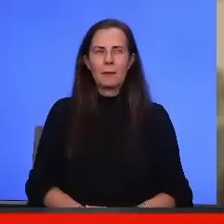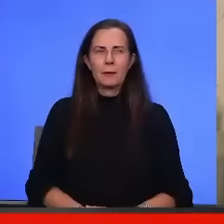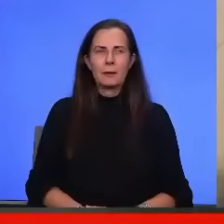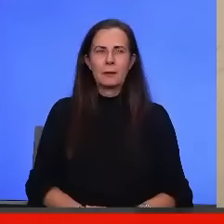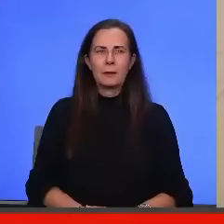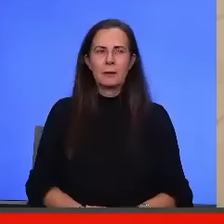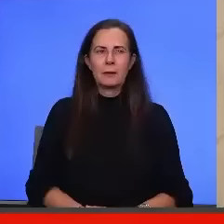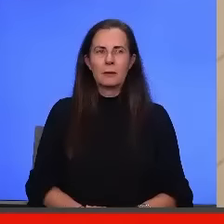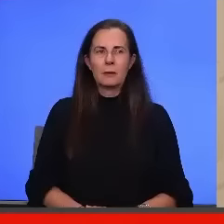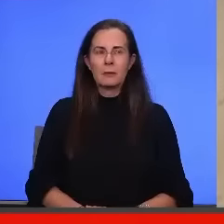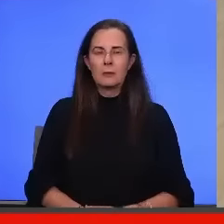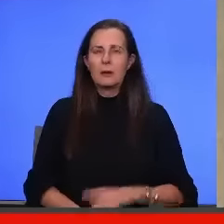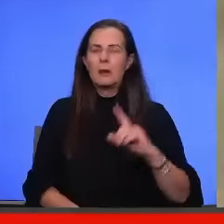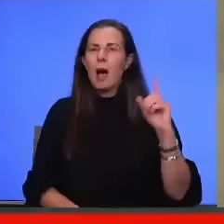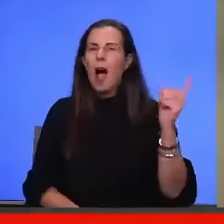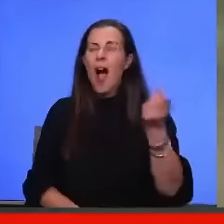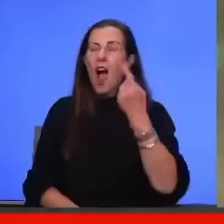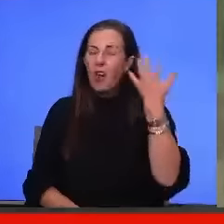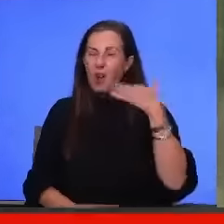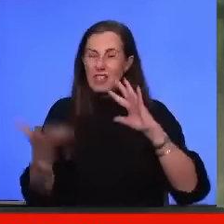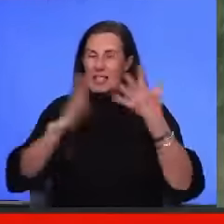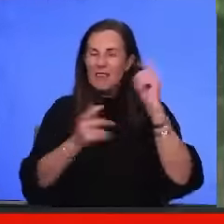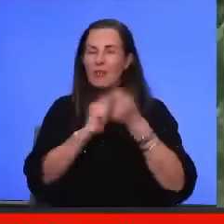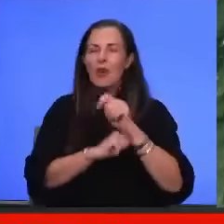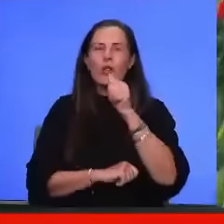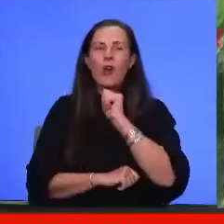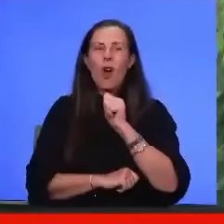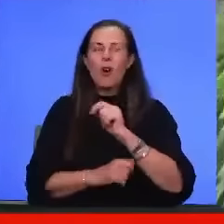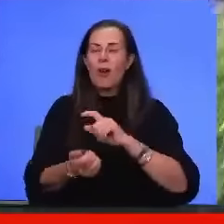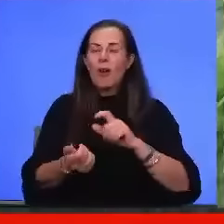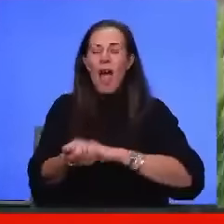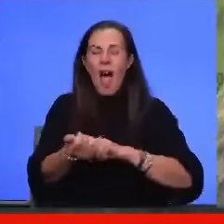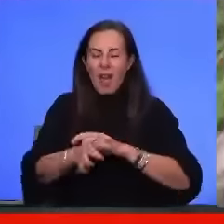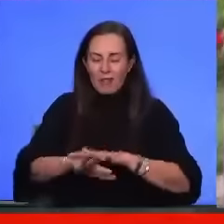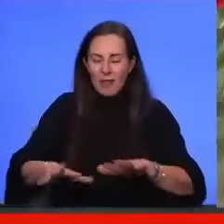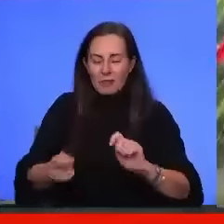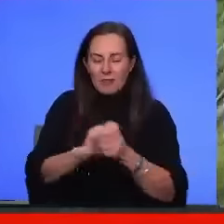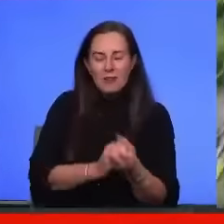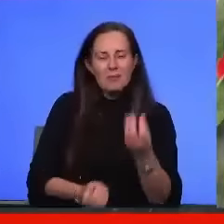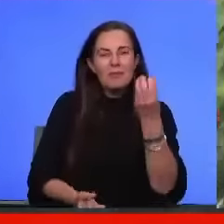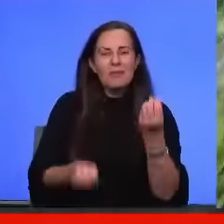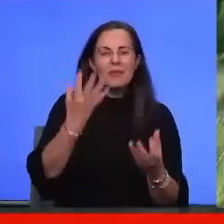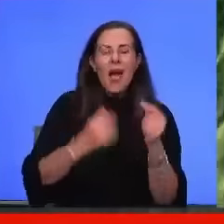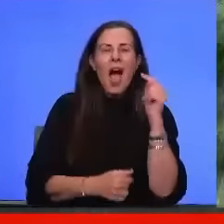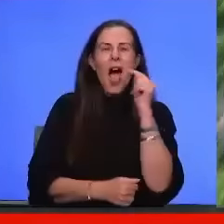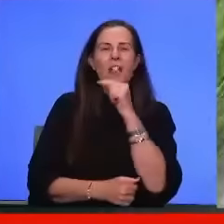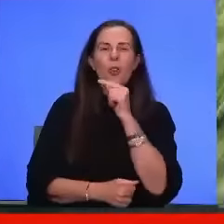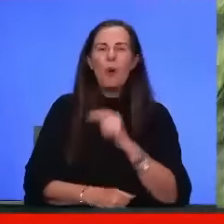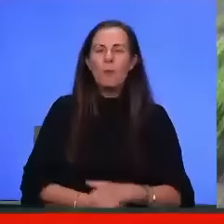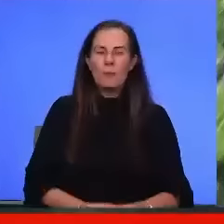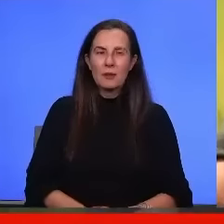התופת והפיח הפכו ירוק ושקט. אדם שספגה האדמה התחלף בצמיחה של אדום של